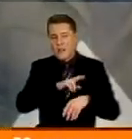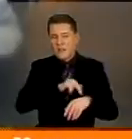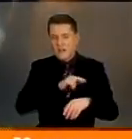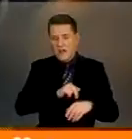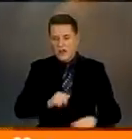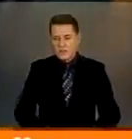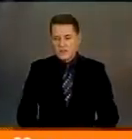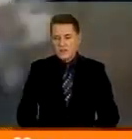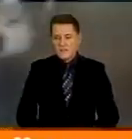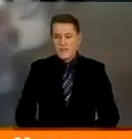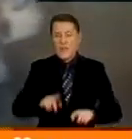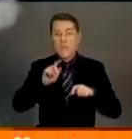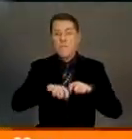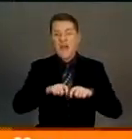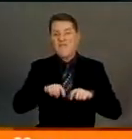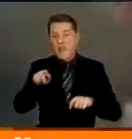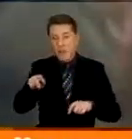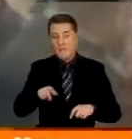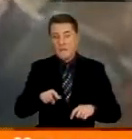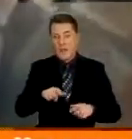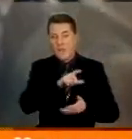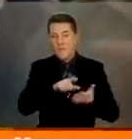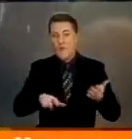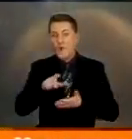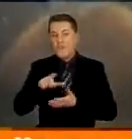правоохоронців. Провіряєте бюлетені.